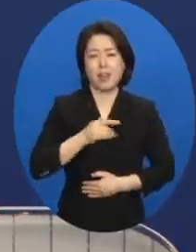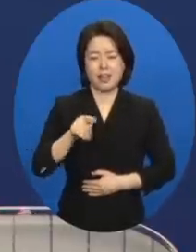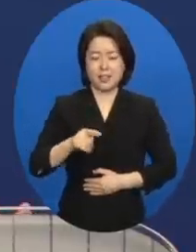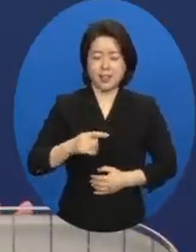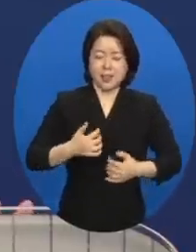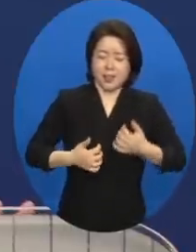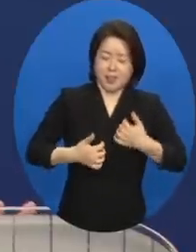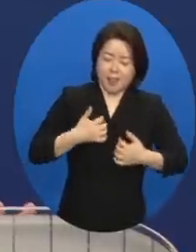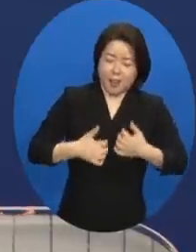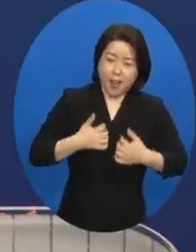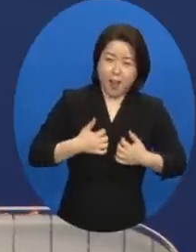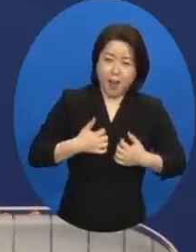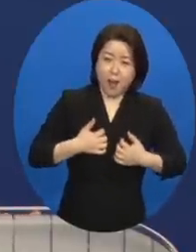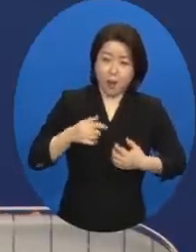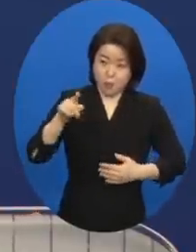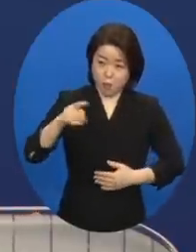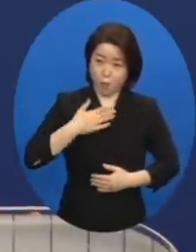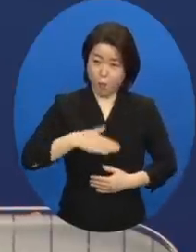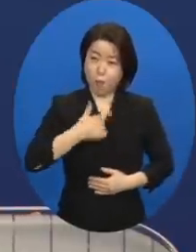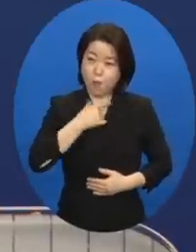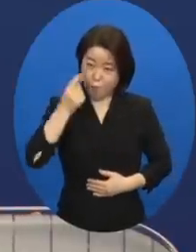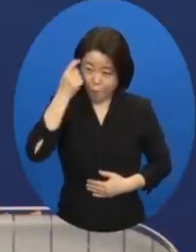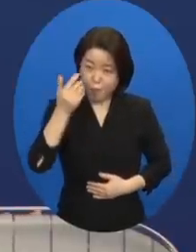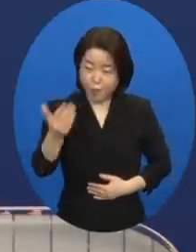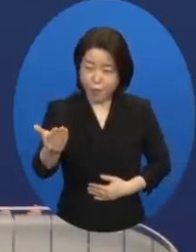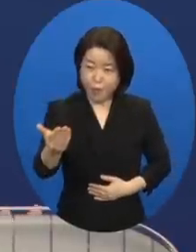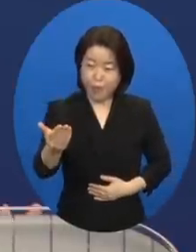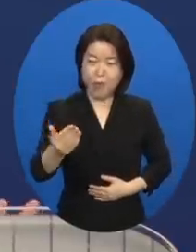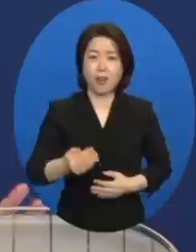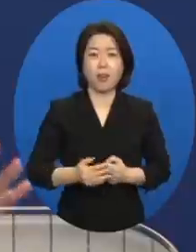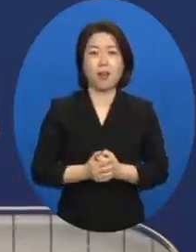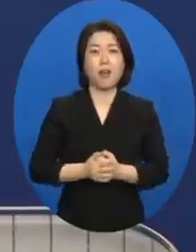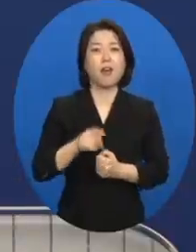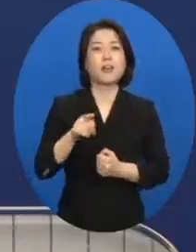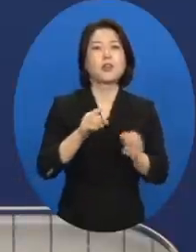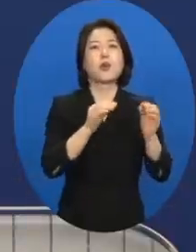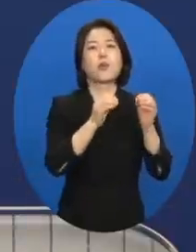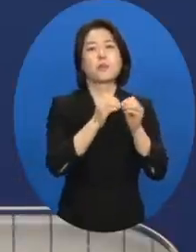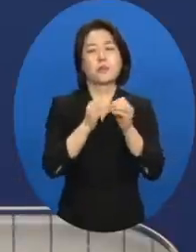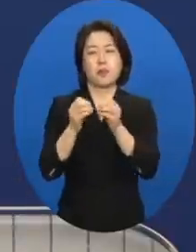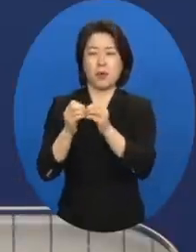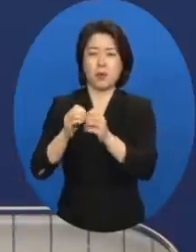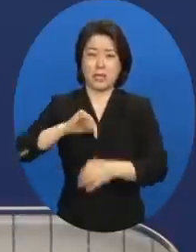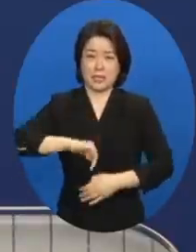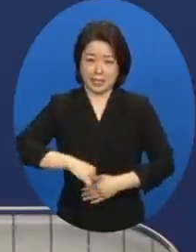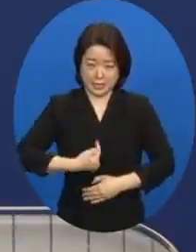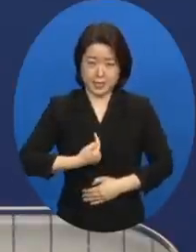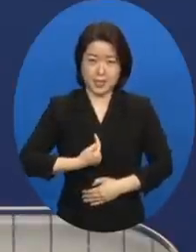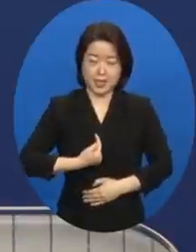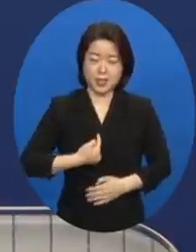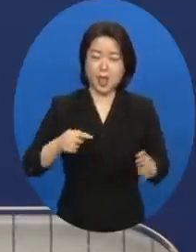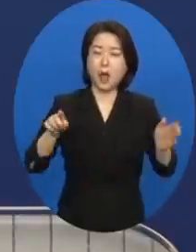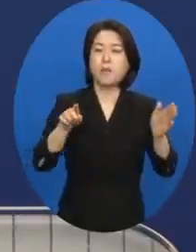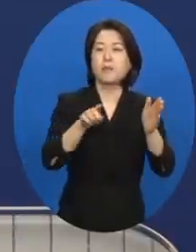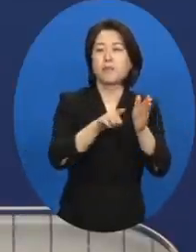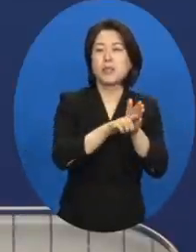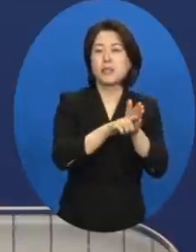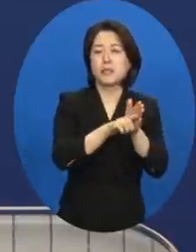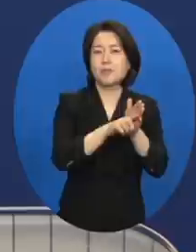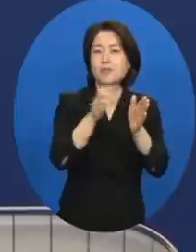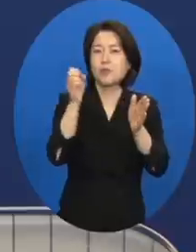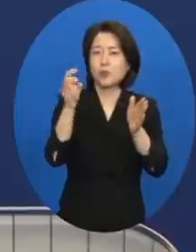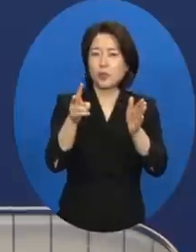기쁨 알고 싶지 않니? 하면서 자기의 믿음